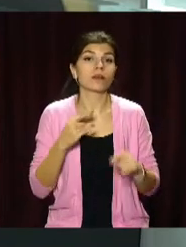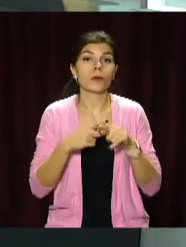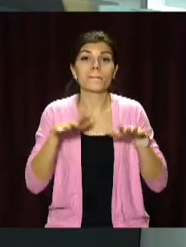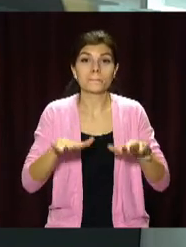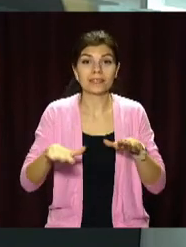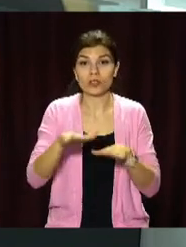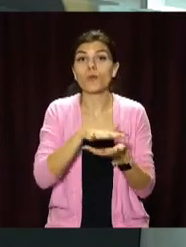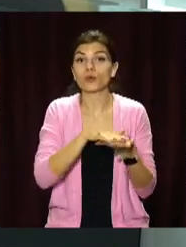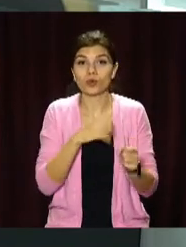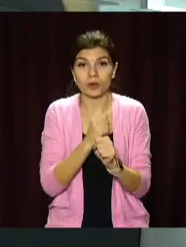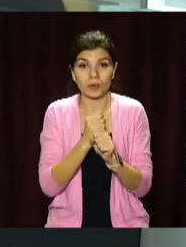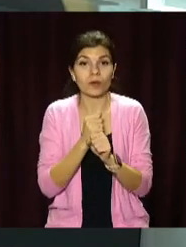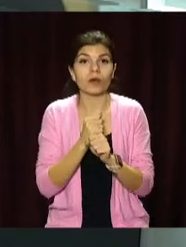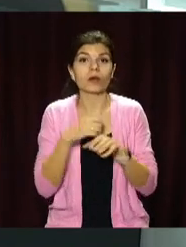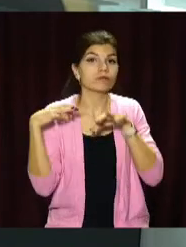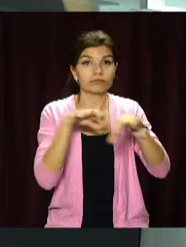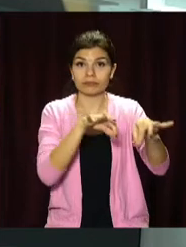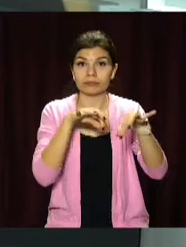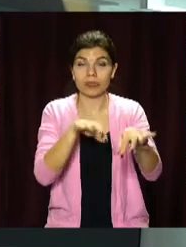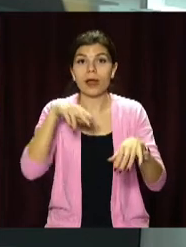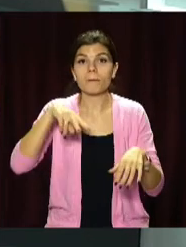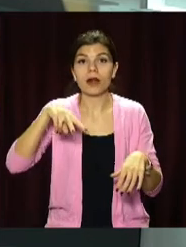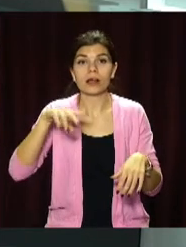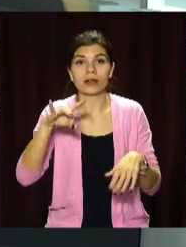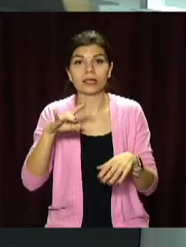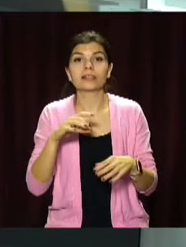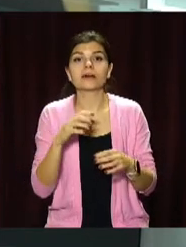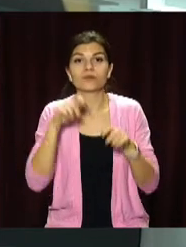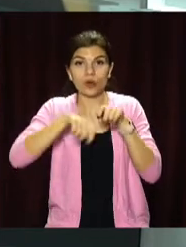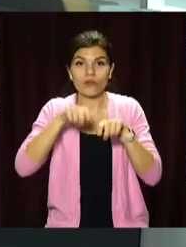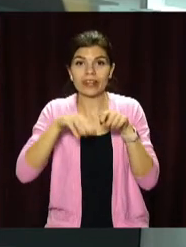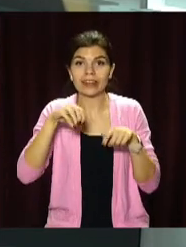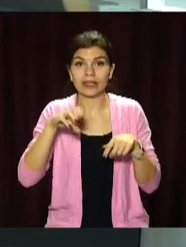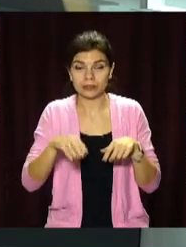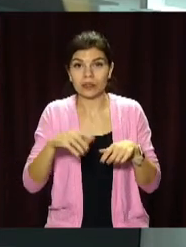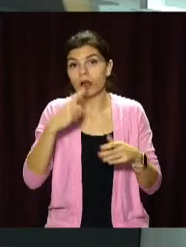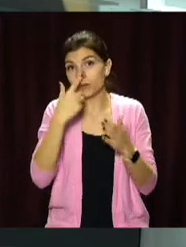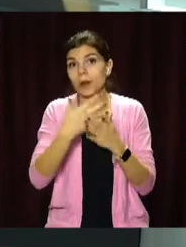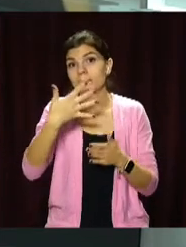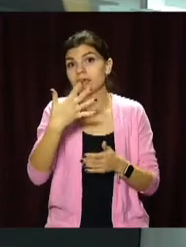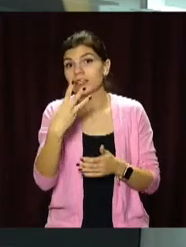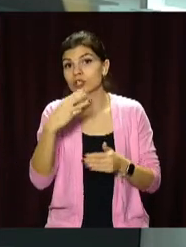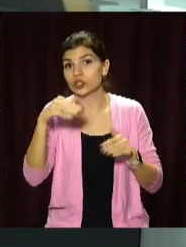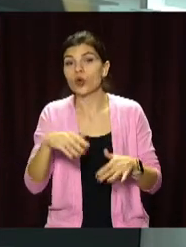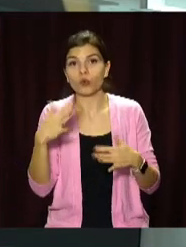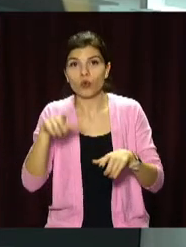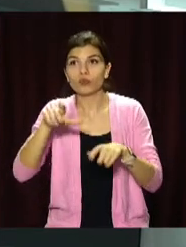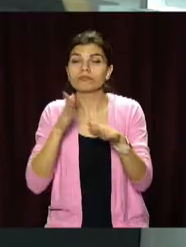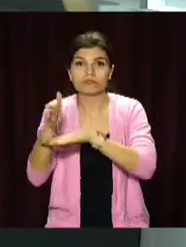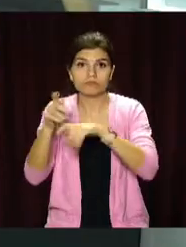місті продовжують працювати мобільні бригади з ПЛР-системою. Вони обстежили вже понад 53 тисячі